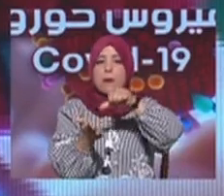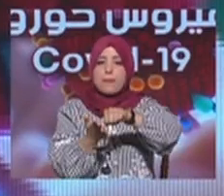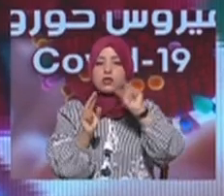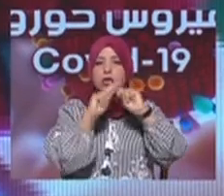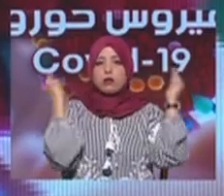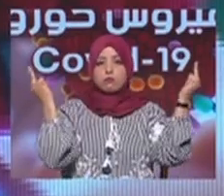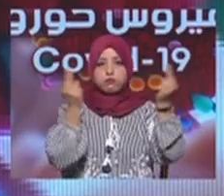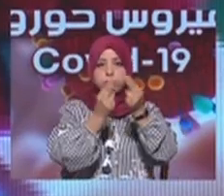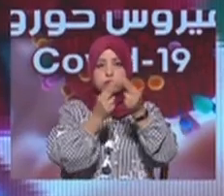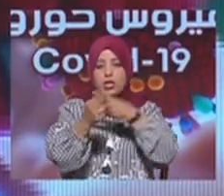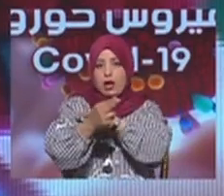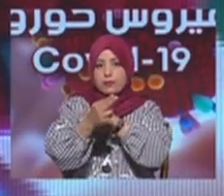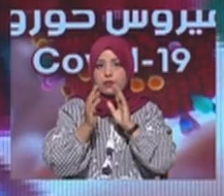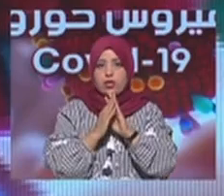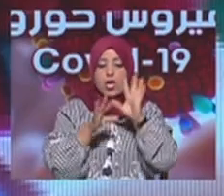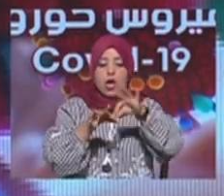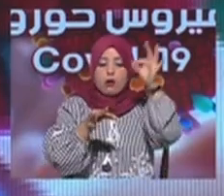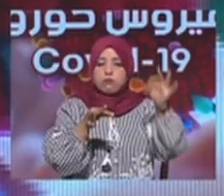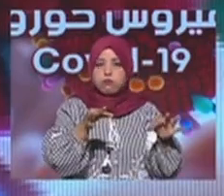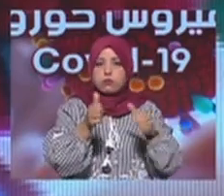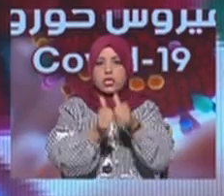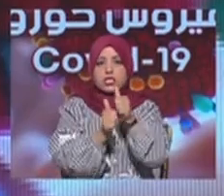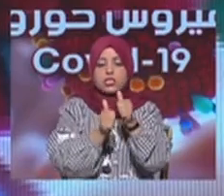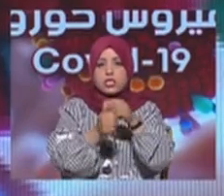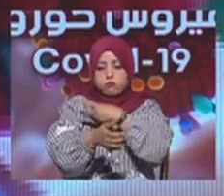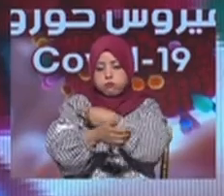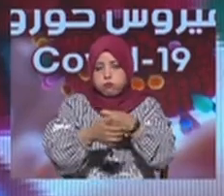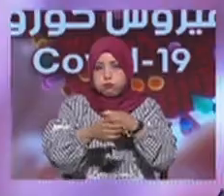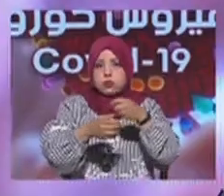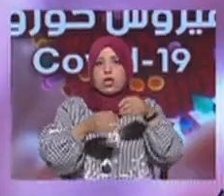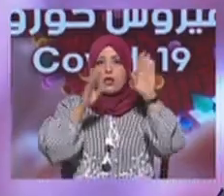ونعملوا التيست نتاع لي فيروس ريسبيراتوار دياغنوستيك